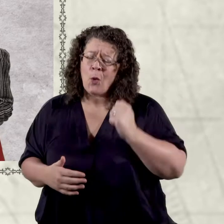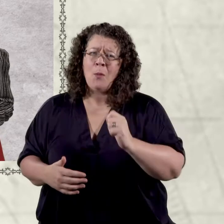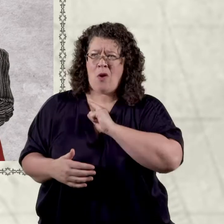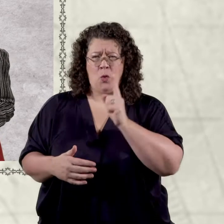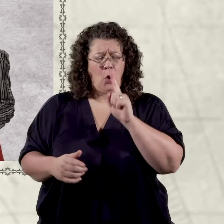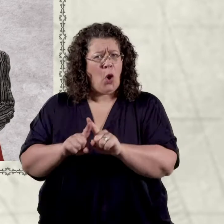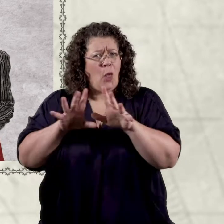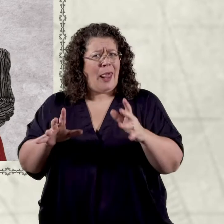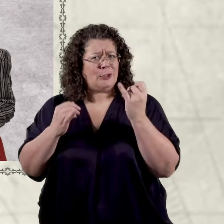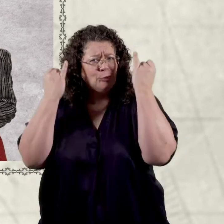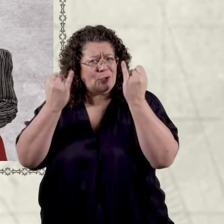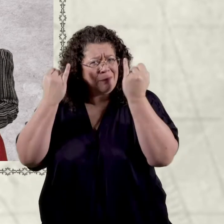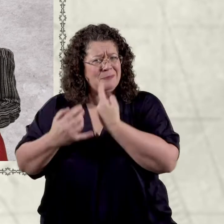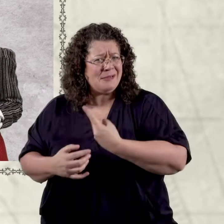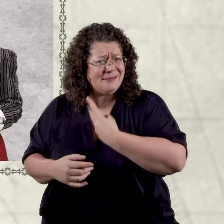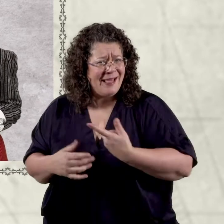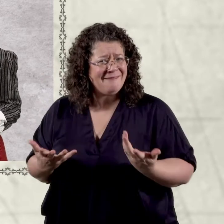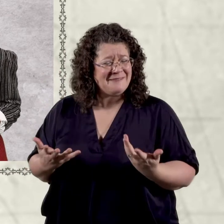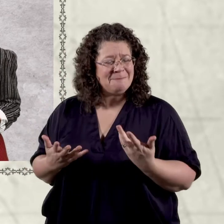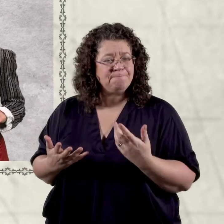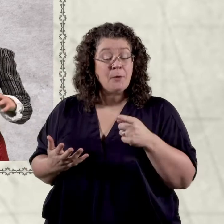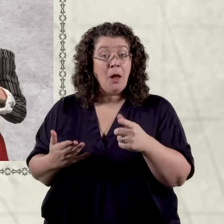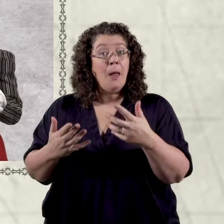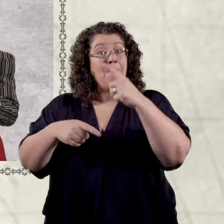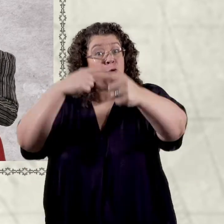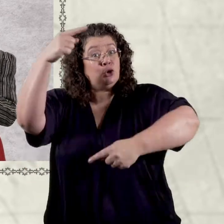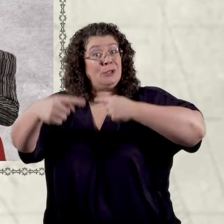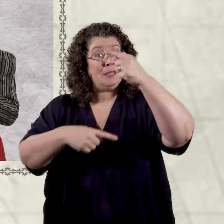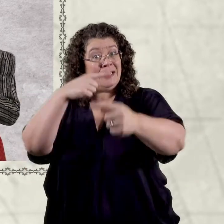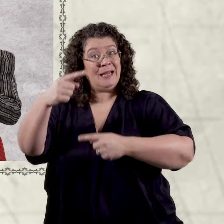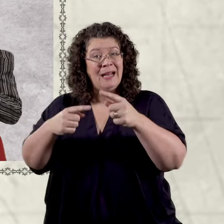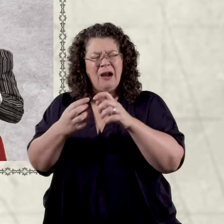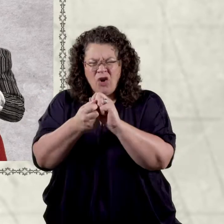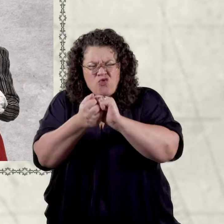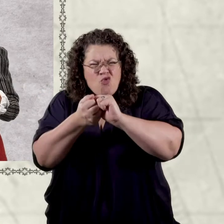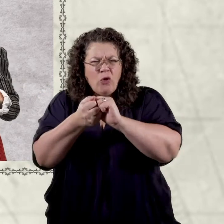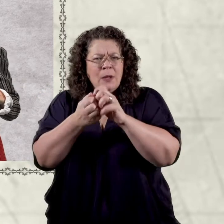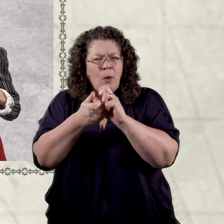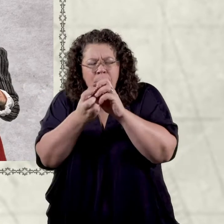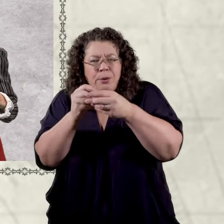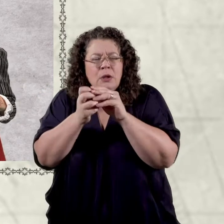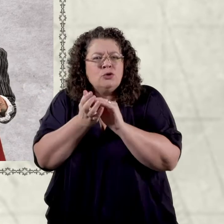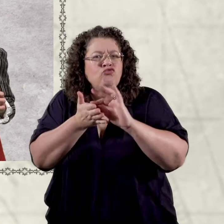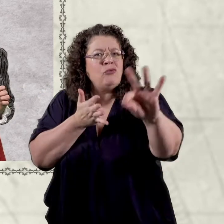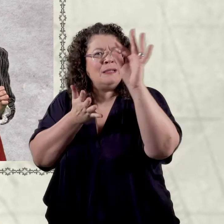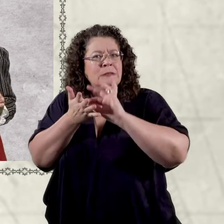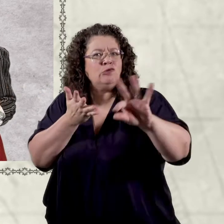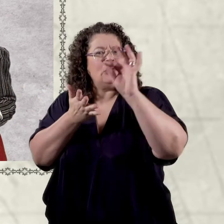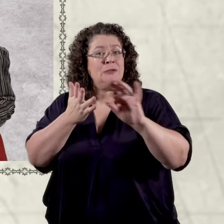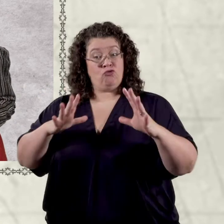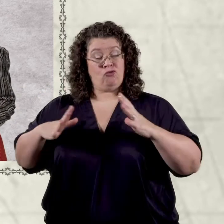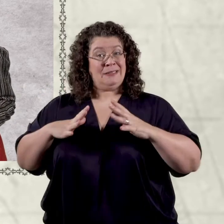hyn oedd y cribwr. A byddai'r cribwr yn datod y clymau ac yn sythu'r gwlân yn barod